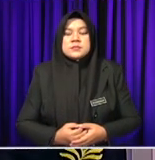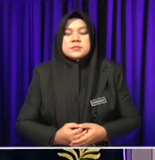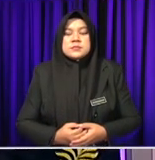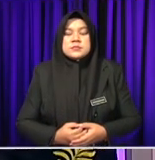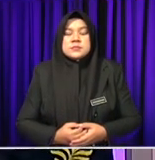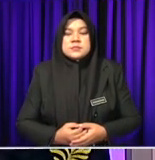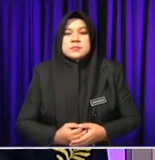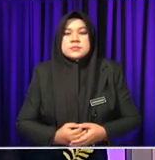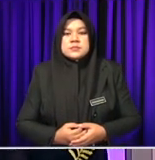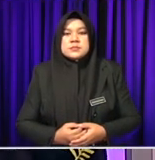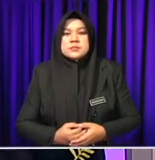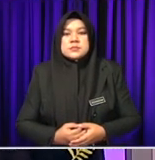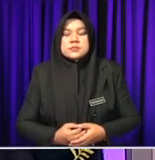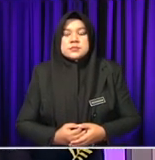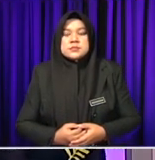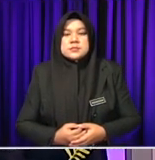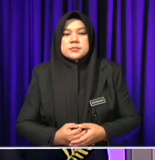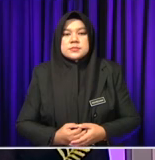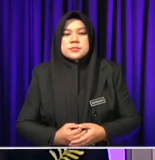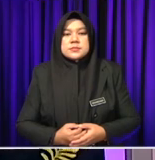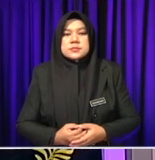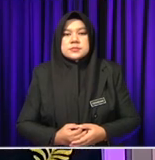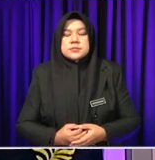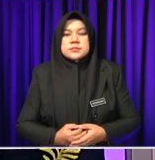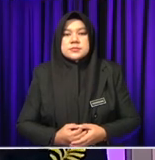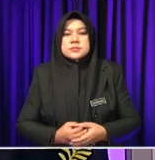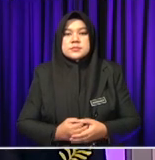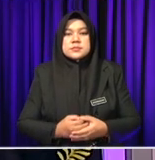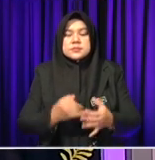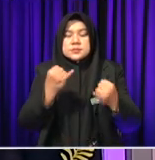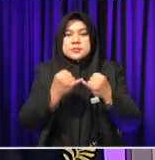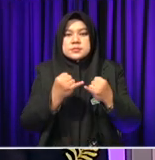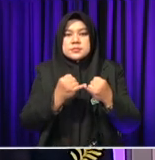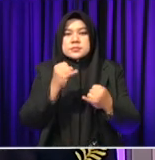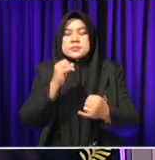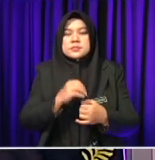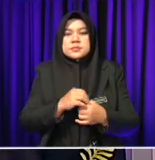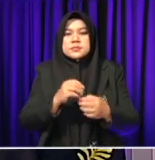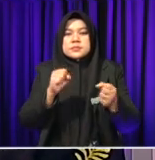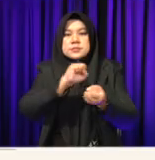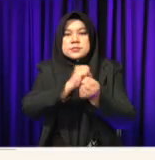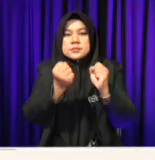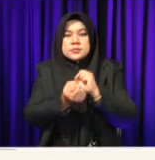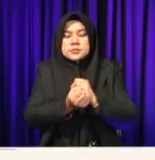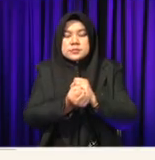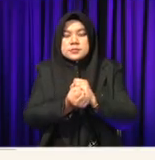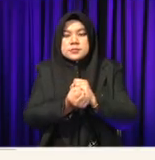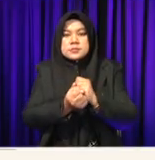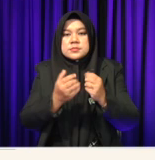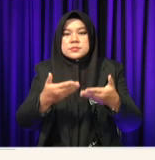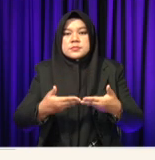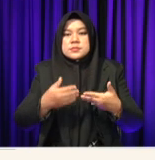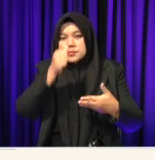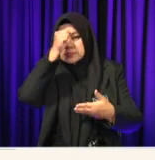kbat kita okey Cuba soalan kbat kita kita lihat di sini yang terakhir Cuba Persahabatan adalah nikmat yang Allah